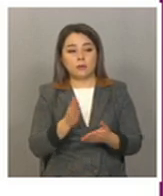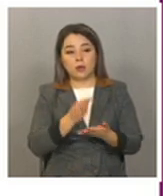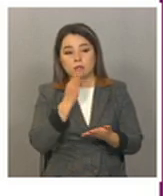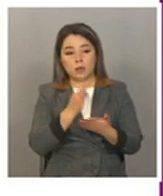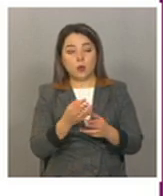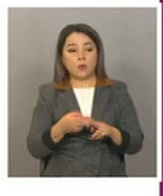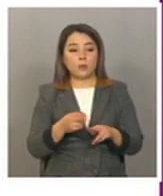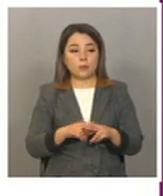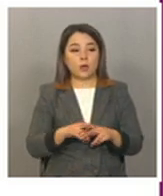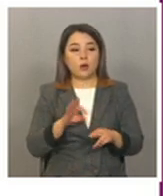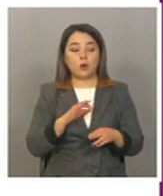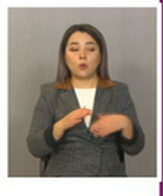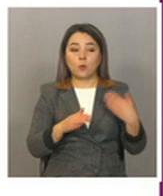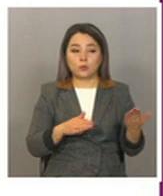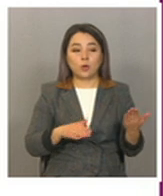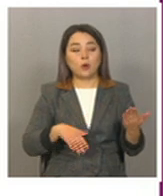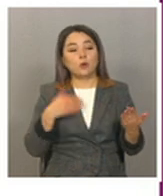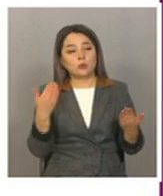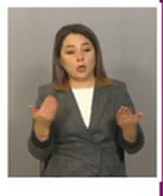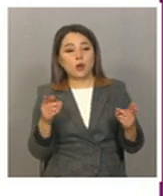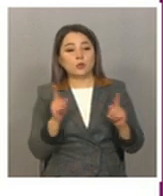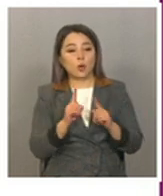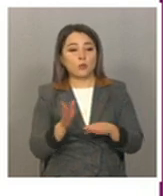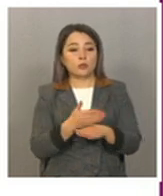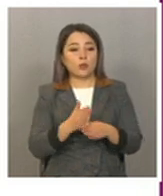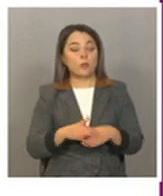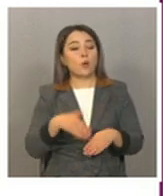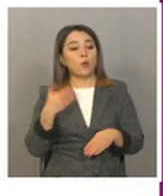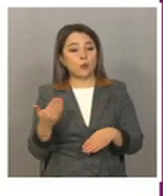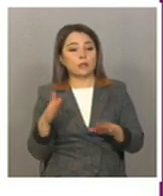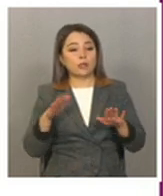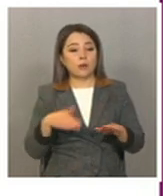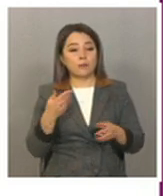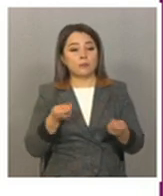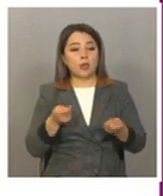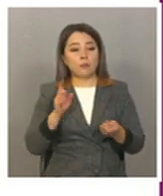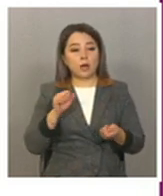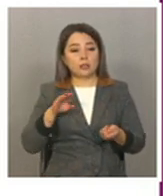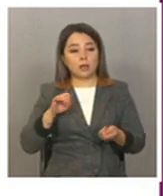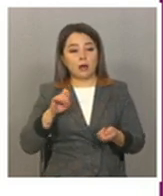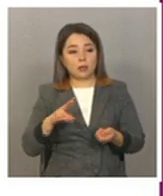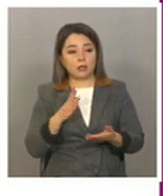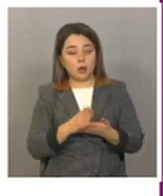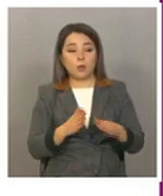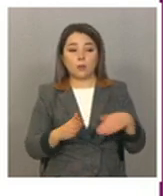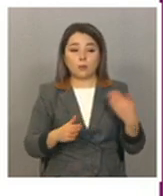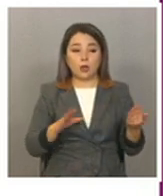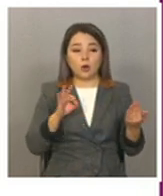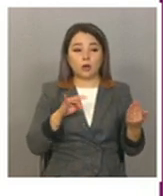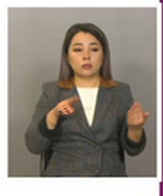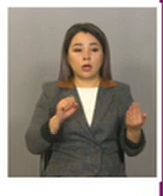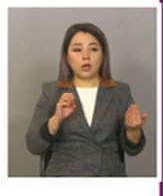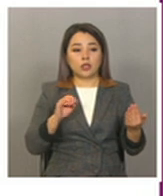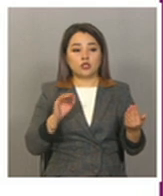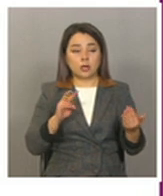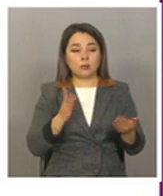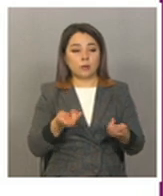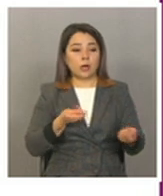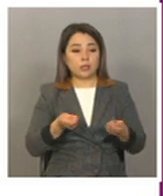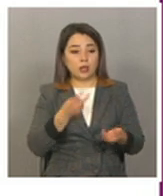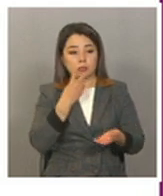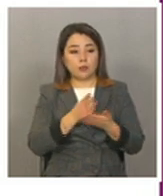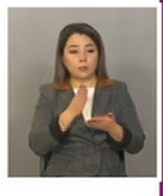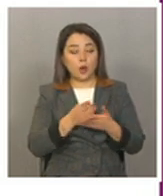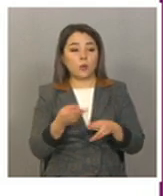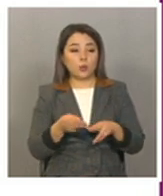олар оң қанат және сол қанат. Оң қанатты Батыйхан басқарса, сол қанатты Орда ежен басқарды. Және де